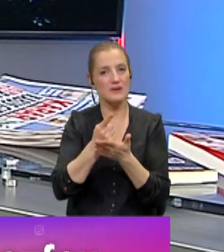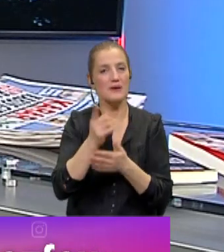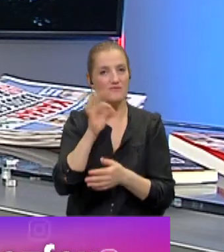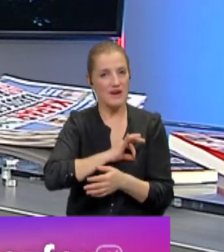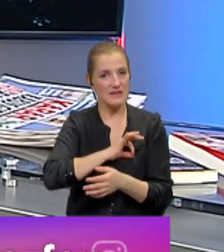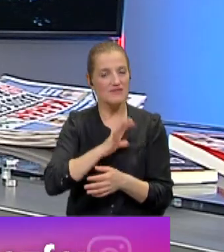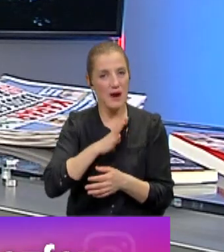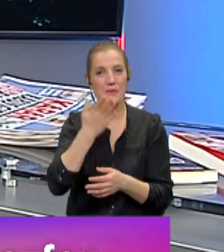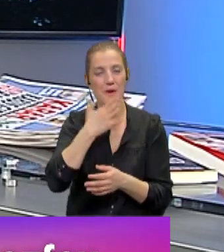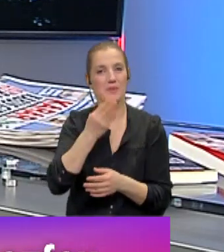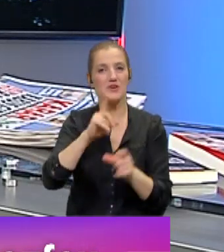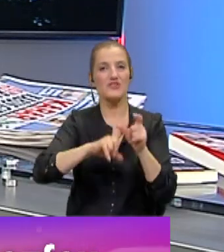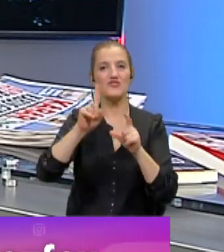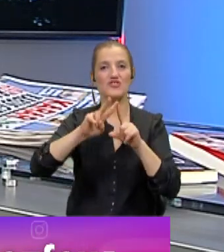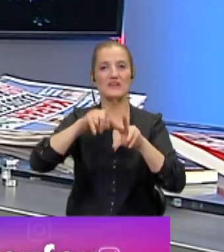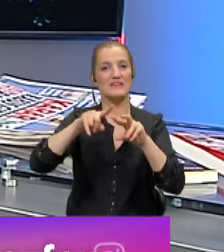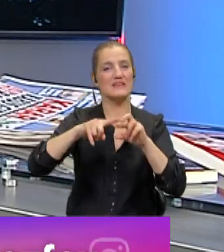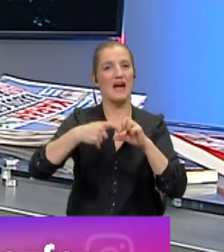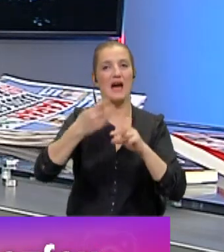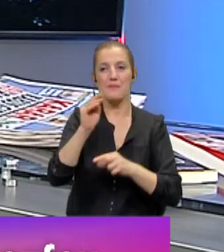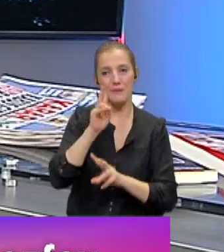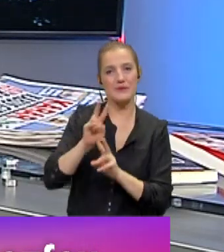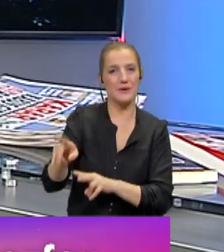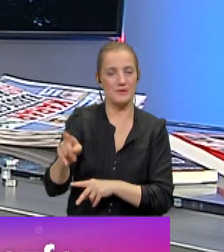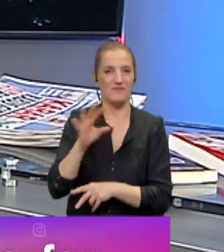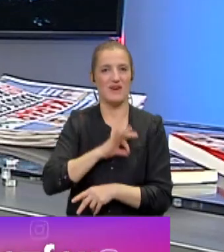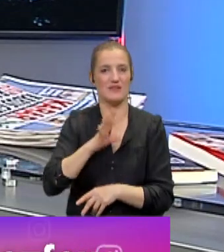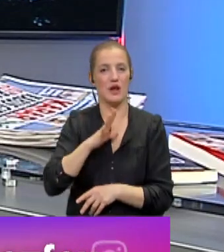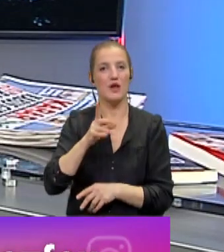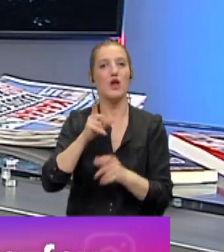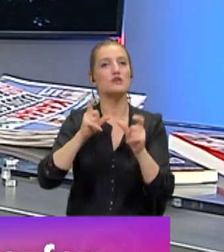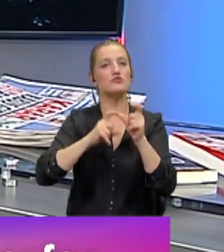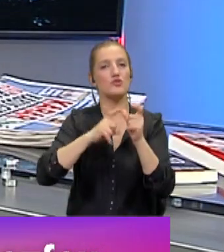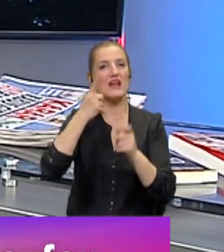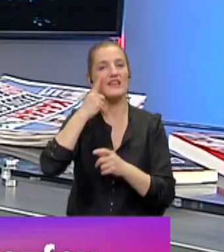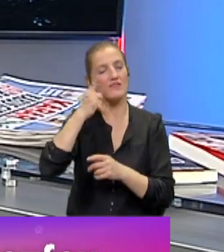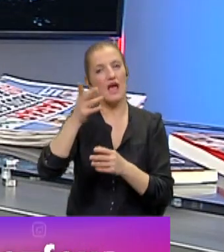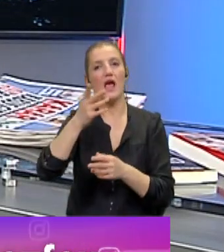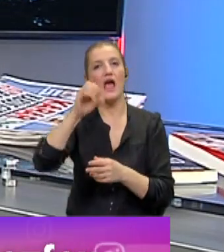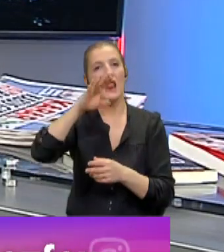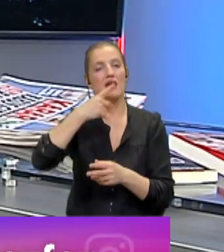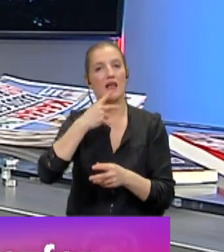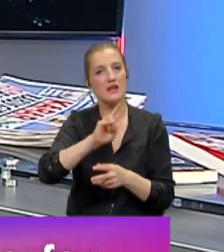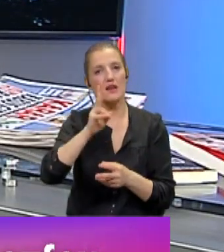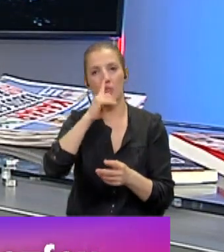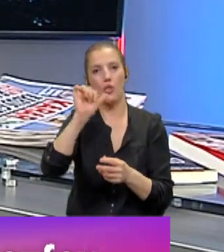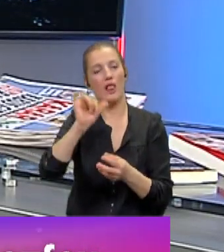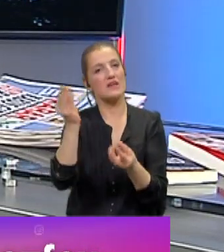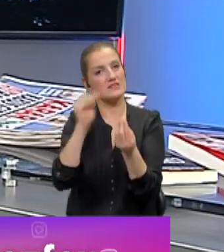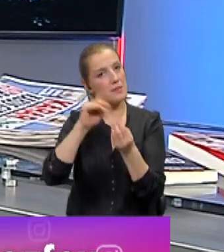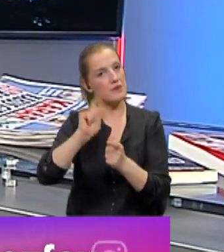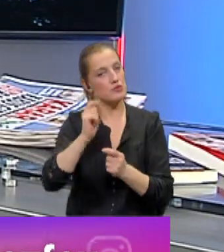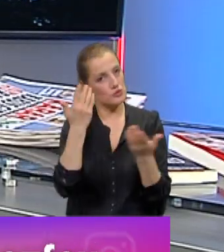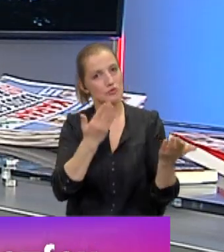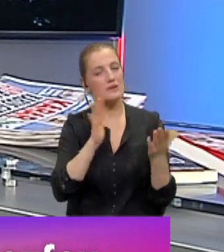anda gördüğünüz sosyal bir devlet tek Tamam zam yapıyorsunuz elektriği doğalgazı Tamam verelim